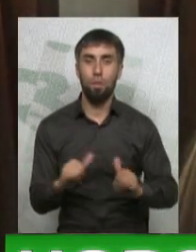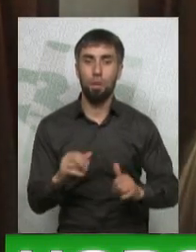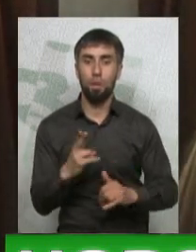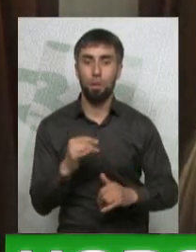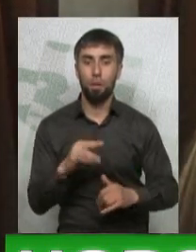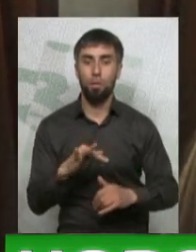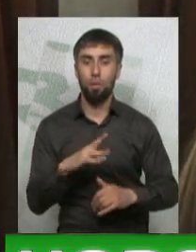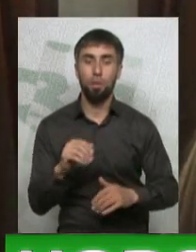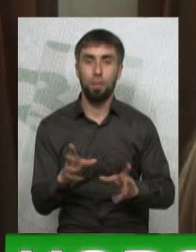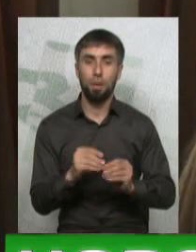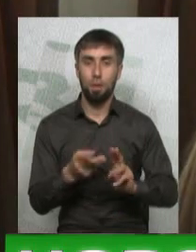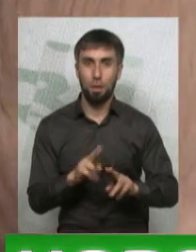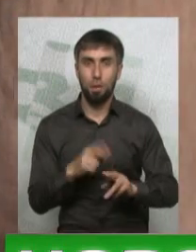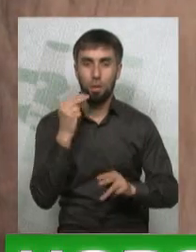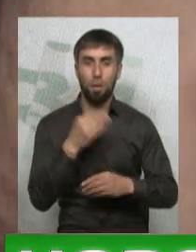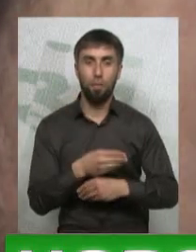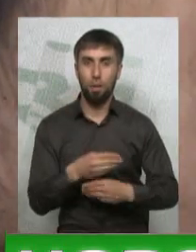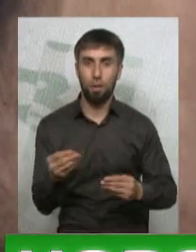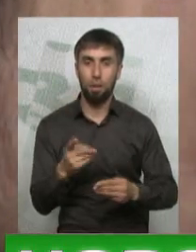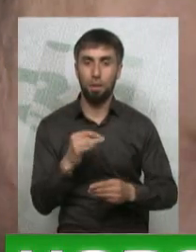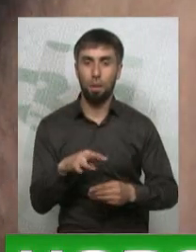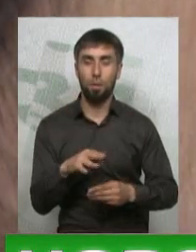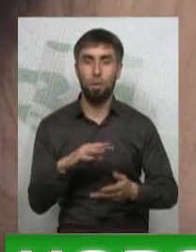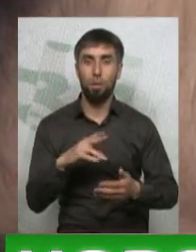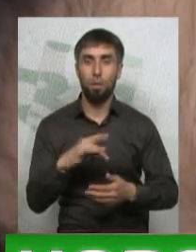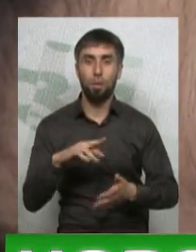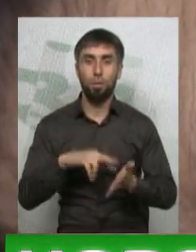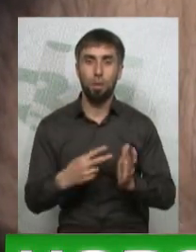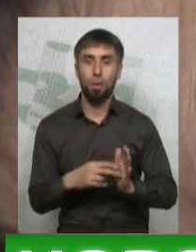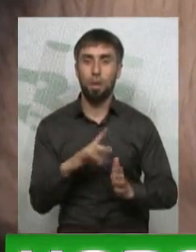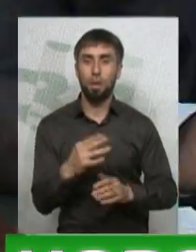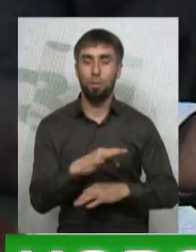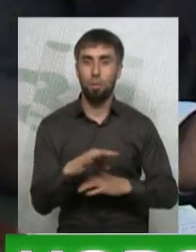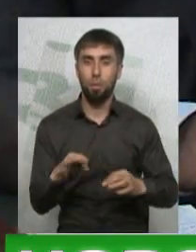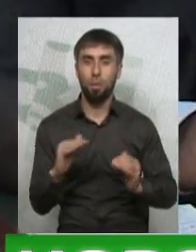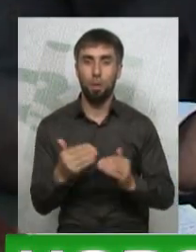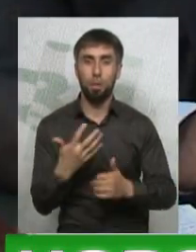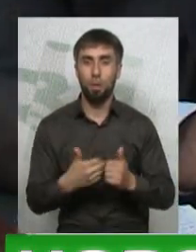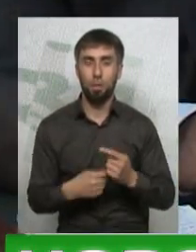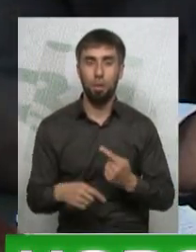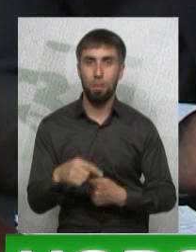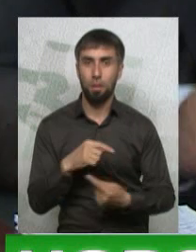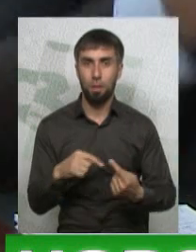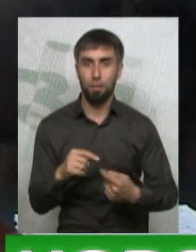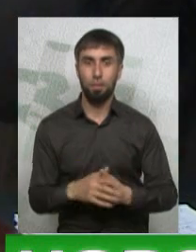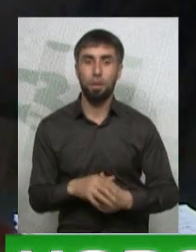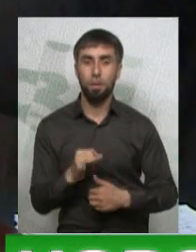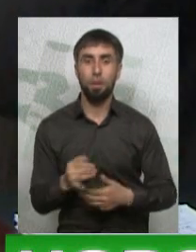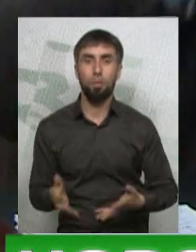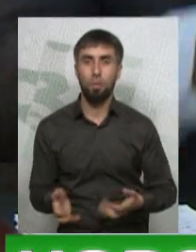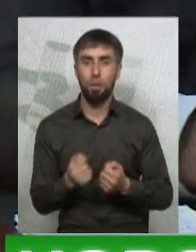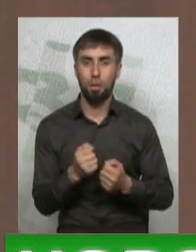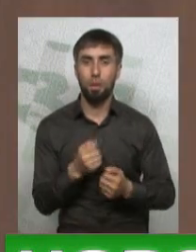капитал фонда, а вместе с этим и число выдаваемых займов компания планирует за счет национального проекта «Малое и среднее предпринимательство» и